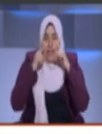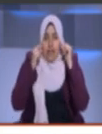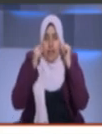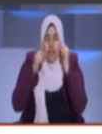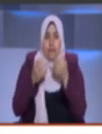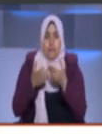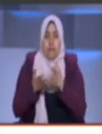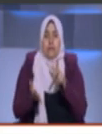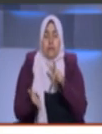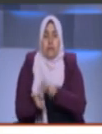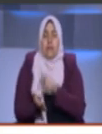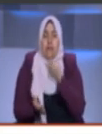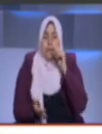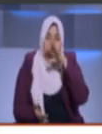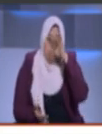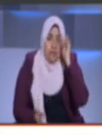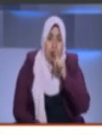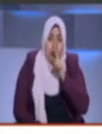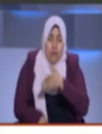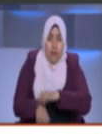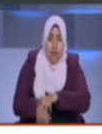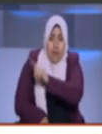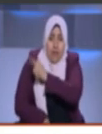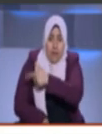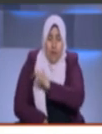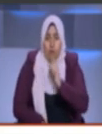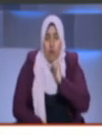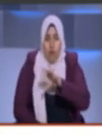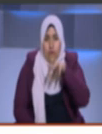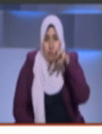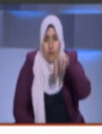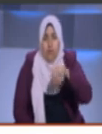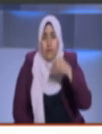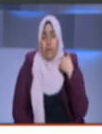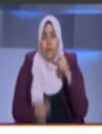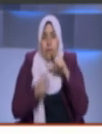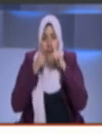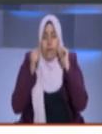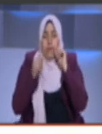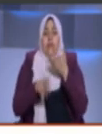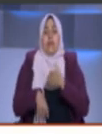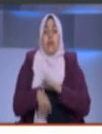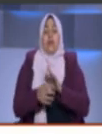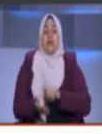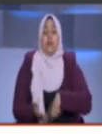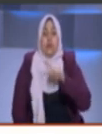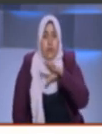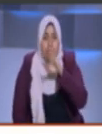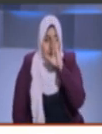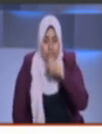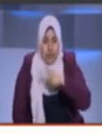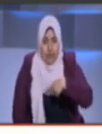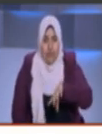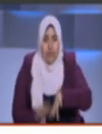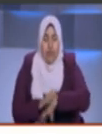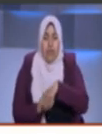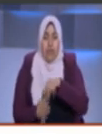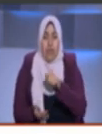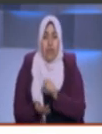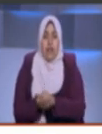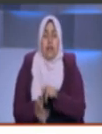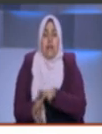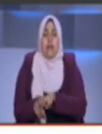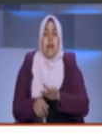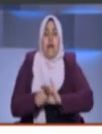سبيل المثال لو بتتكلم على برلين، قبل ساعه بالظبط مجلس بلديه برلين قرر ان من يوم الاثنين الجاي في برلين هيتم فرض الماسك